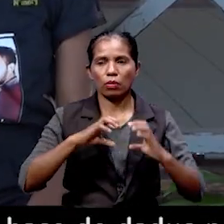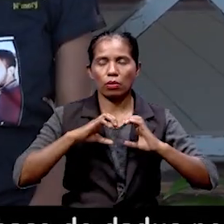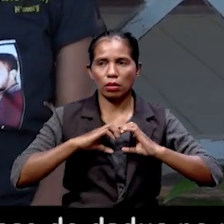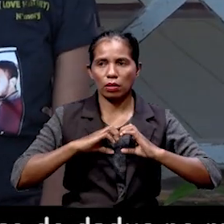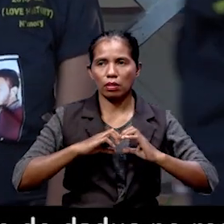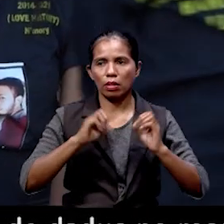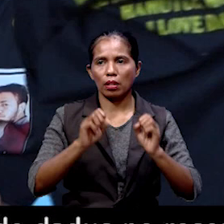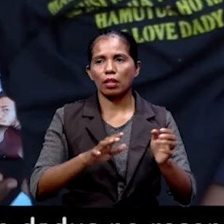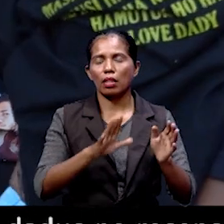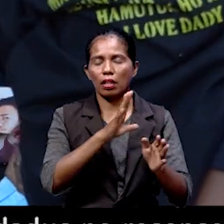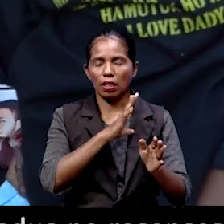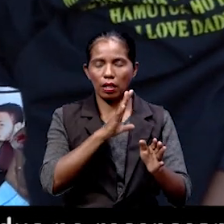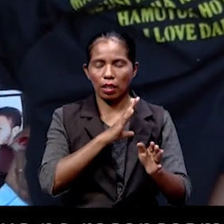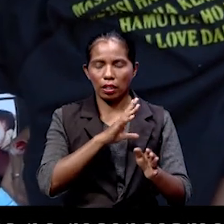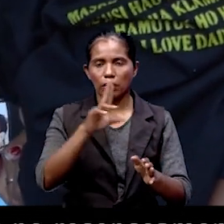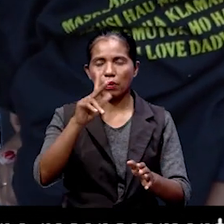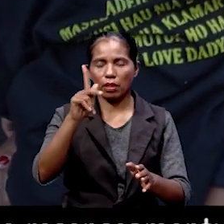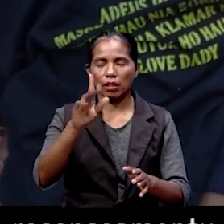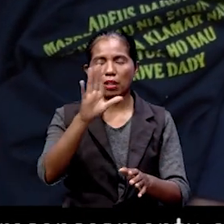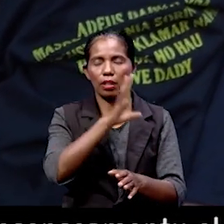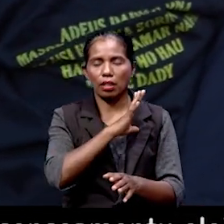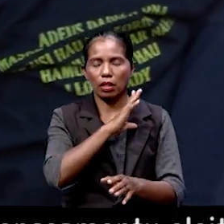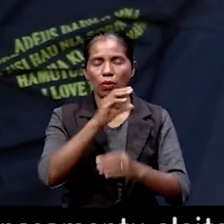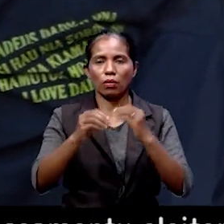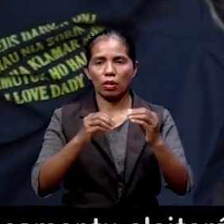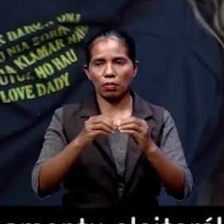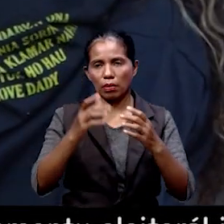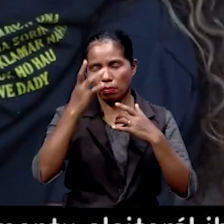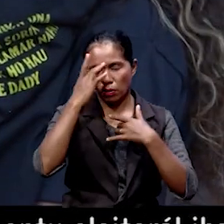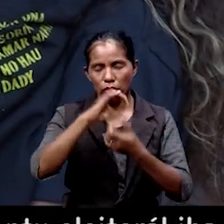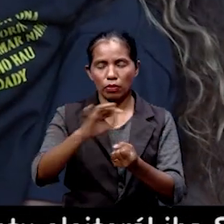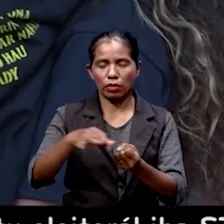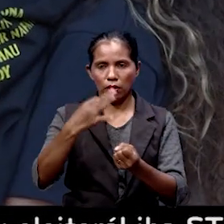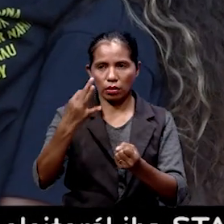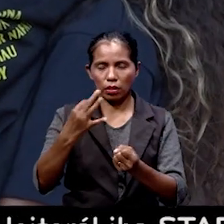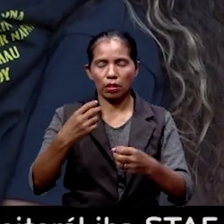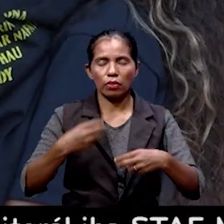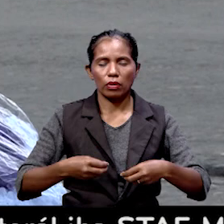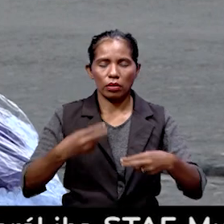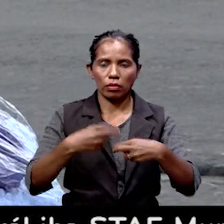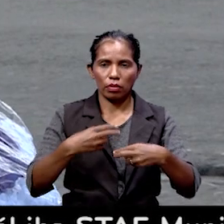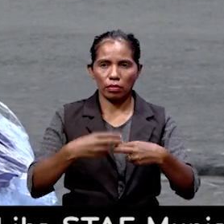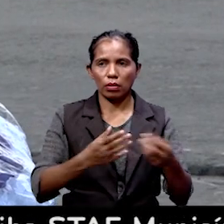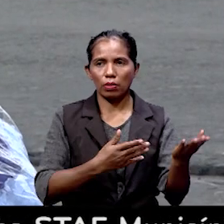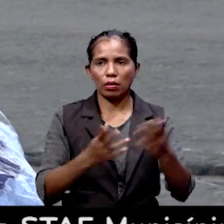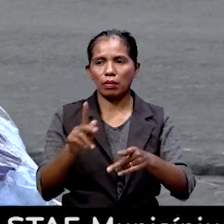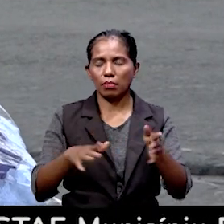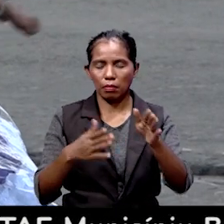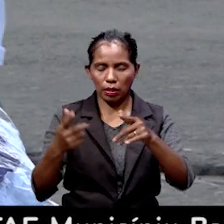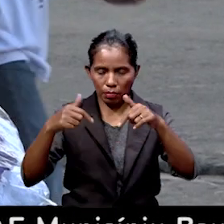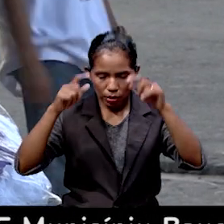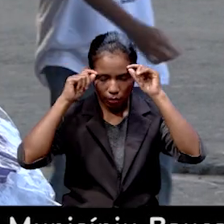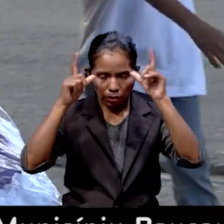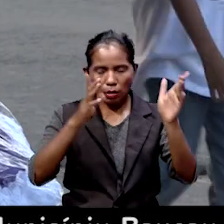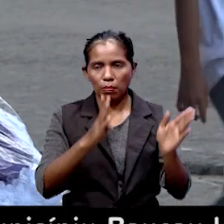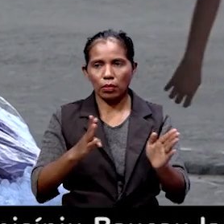hein ihe Inglaterra durante fulan ruan resin relasiona ho surtu global COVID-19 difficulta atulori mate isin mai Timor Leste no sei